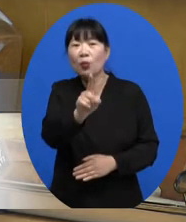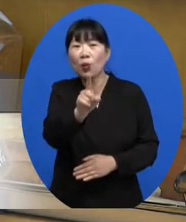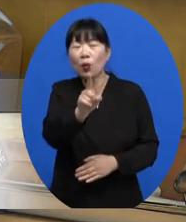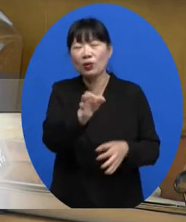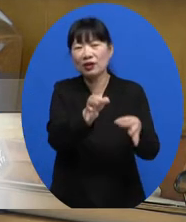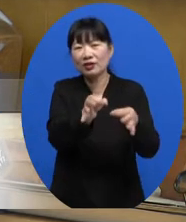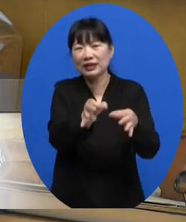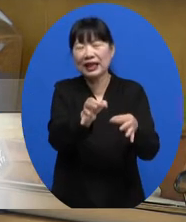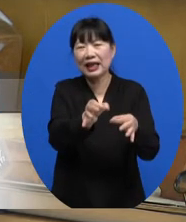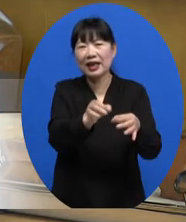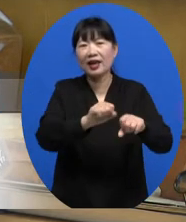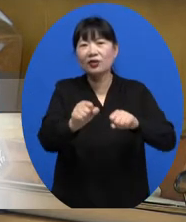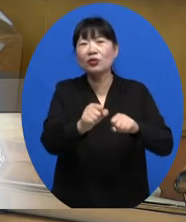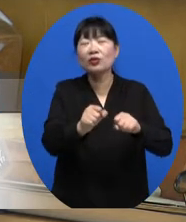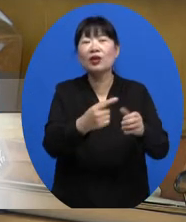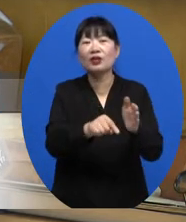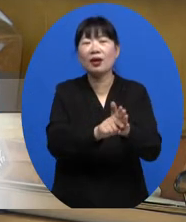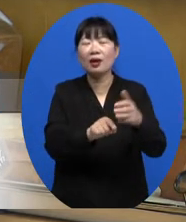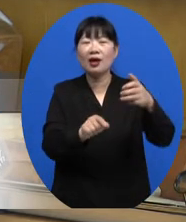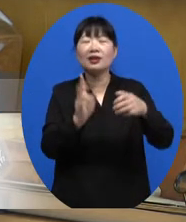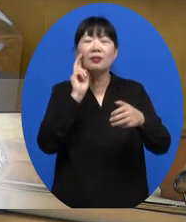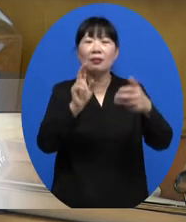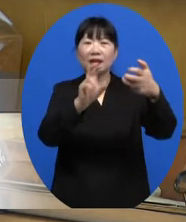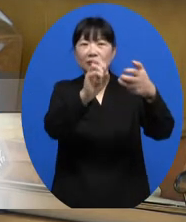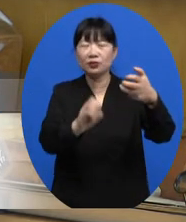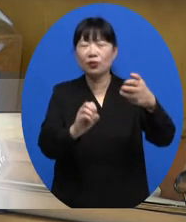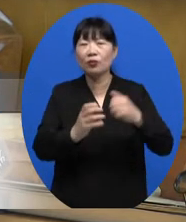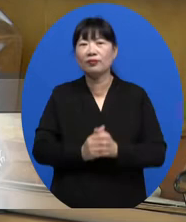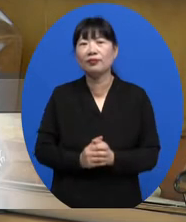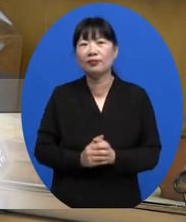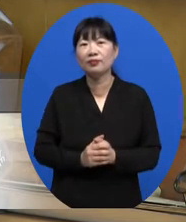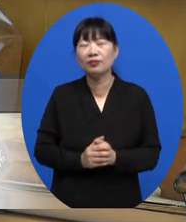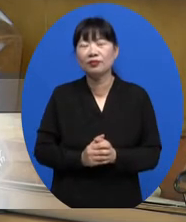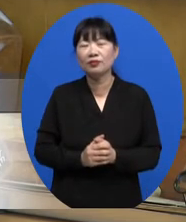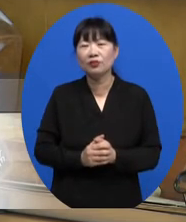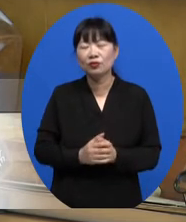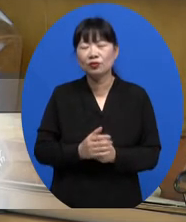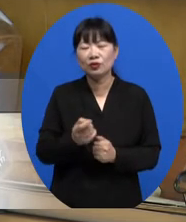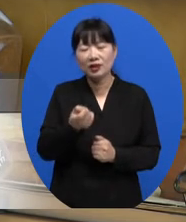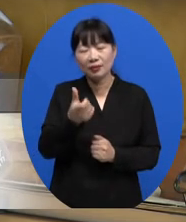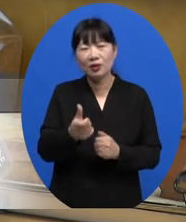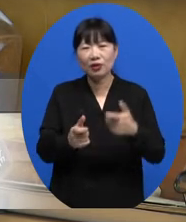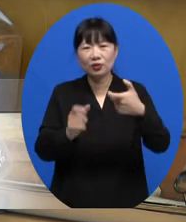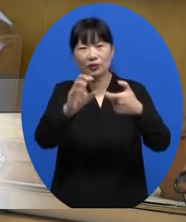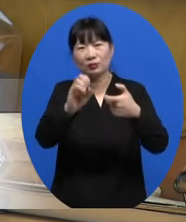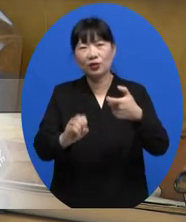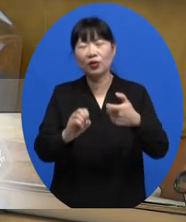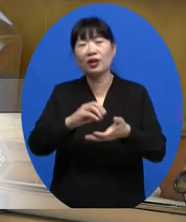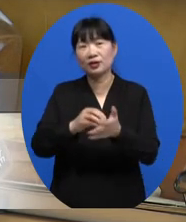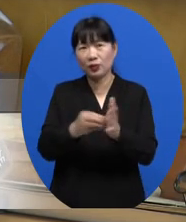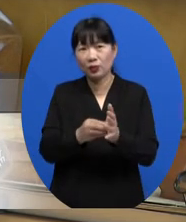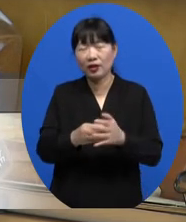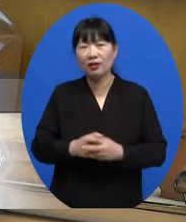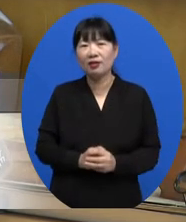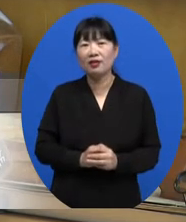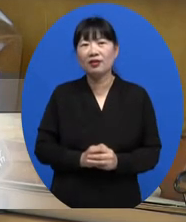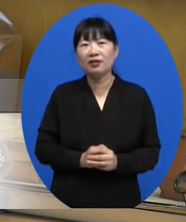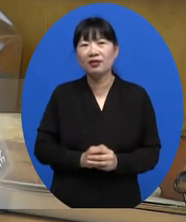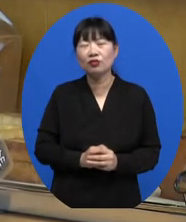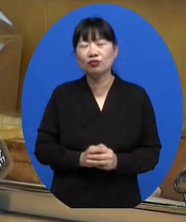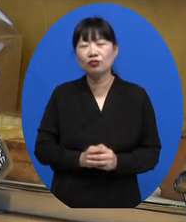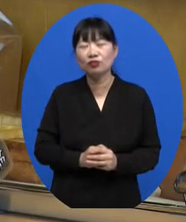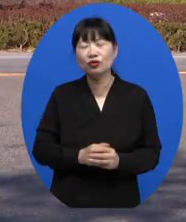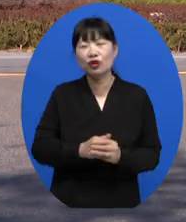뭐 심하게는 80%, 이제 작으면은 한 60% 이 정도의 매출